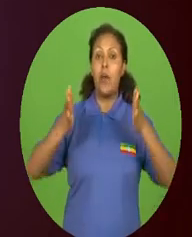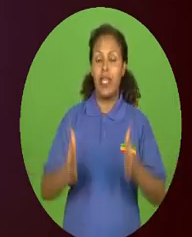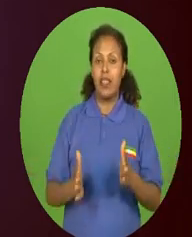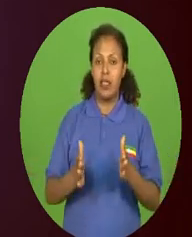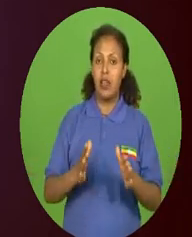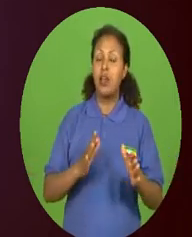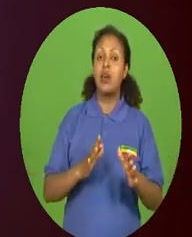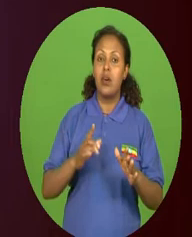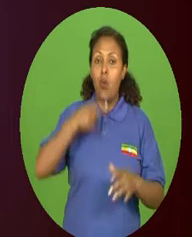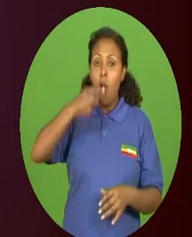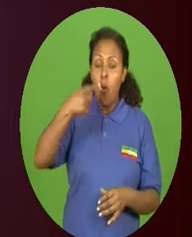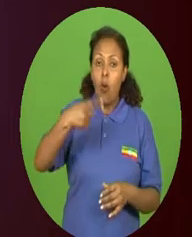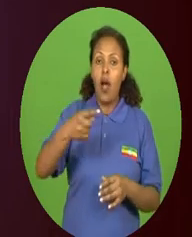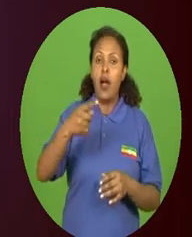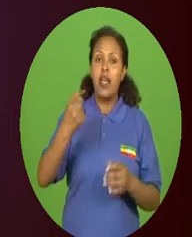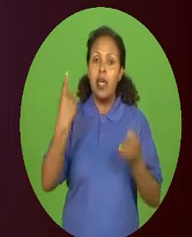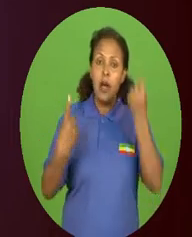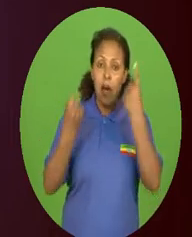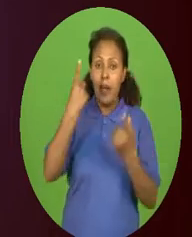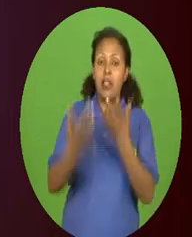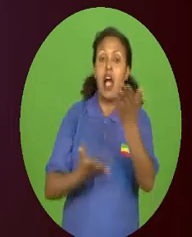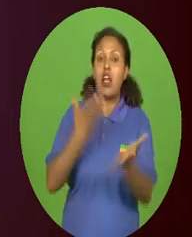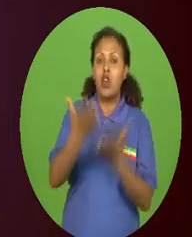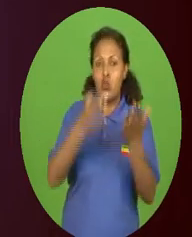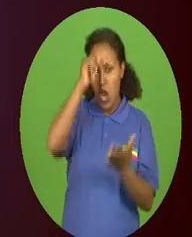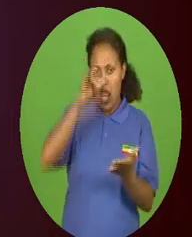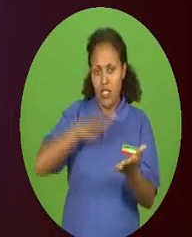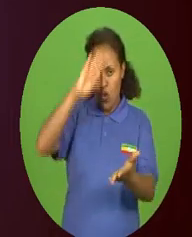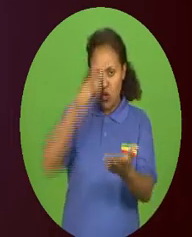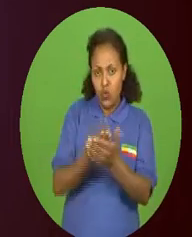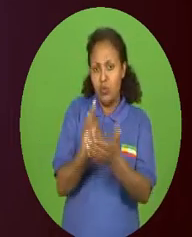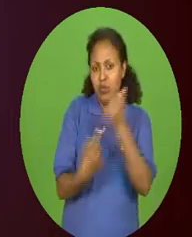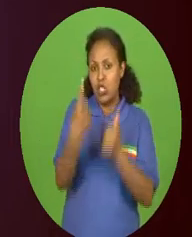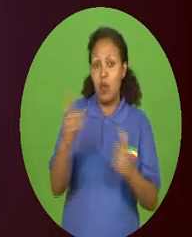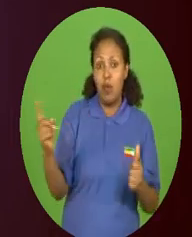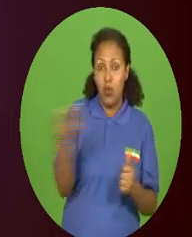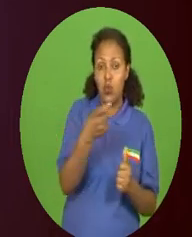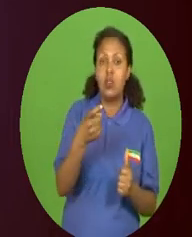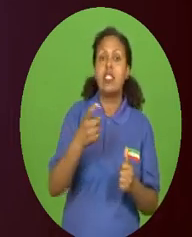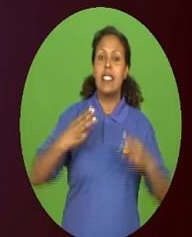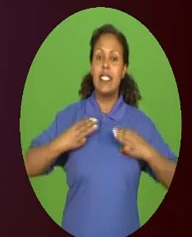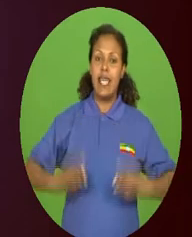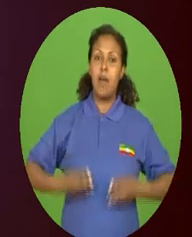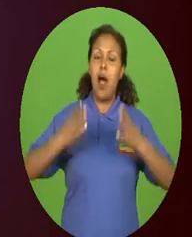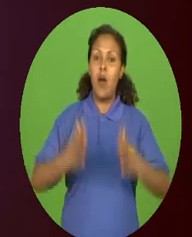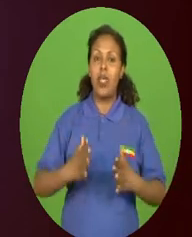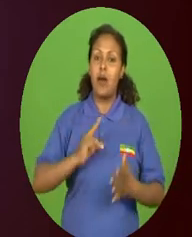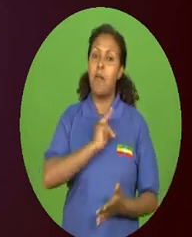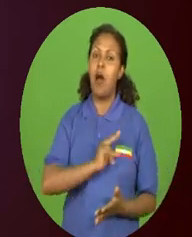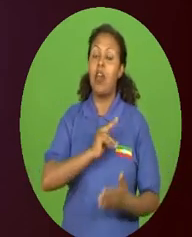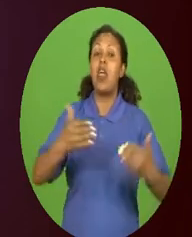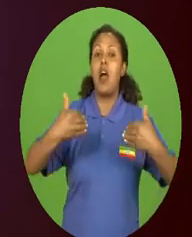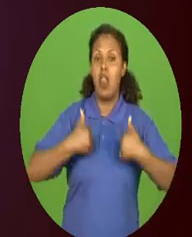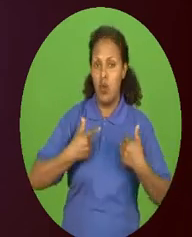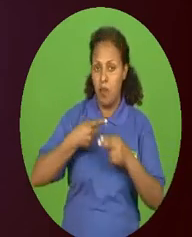ሰብአዊነት። ቋንቋ የመግባቢያነት አገልግሎቱ ለሰው ልጆች ብቻ በመሆኑ ሰብአዊ ባህሪ